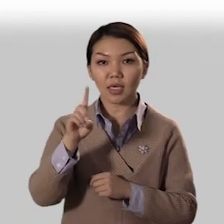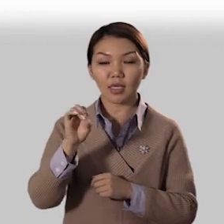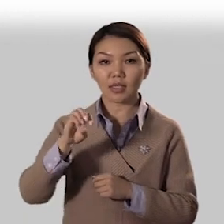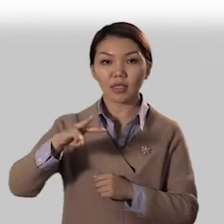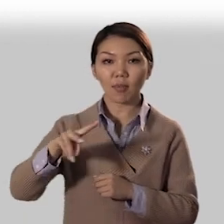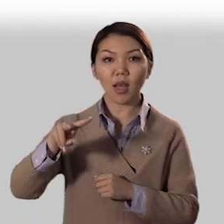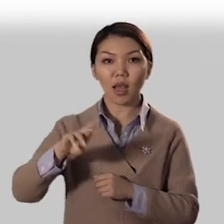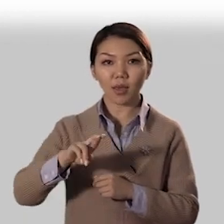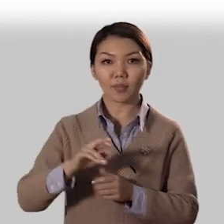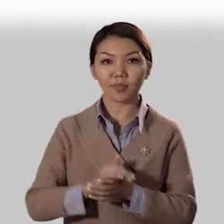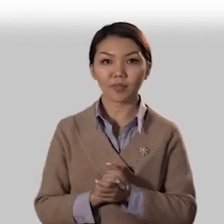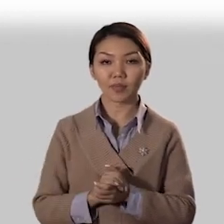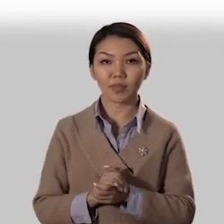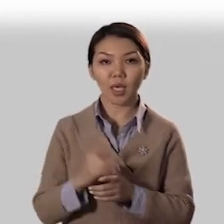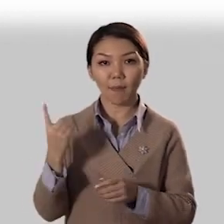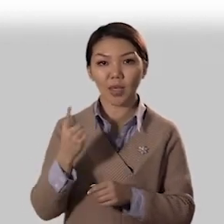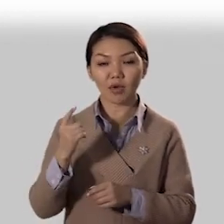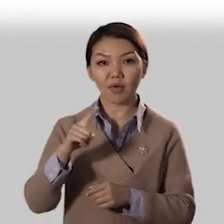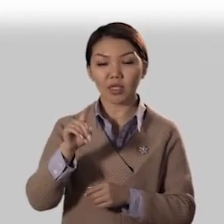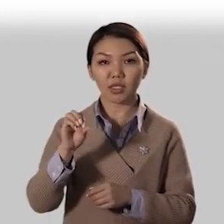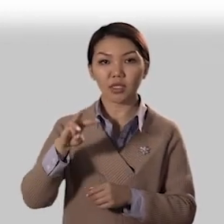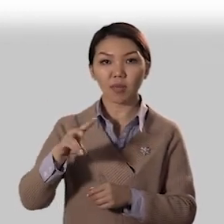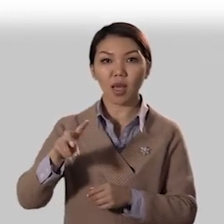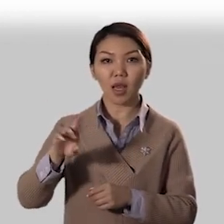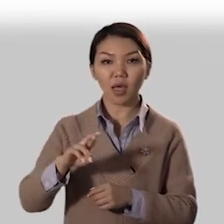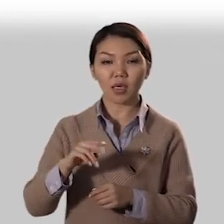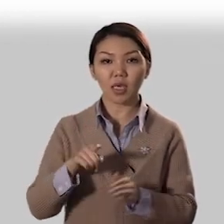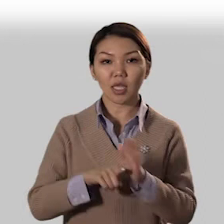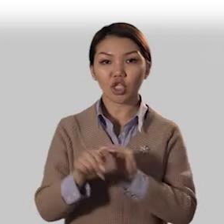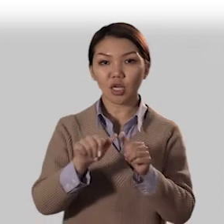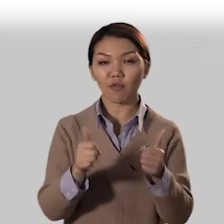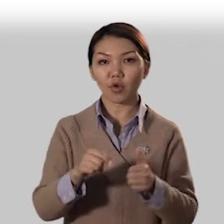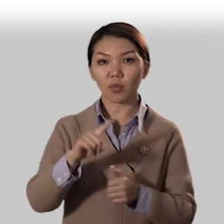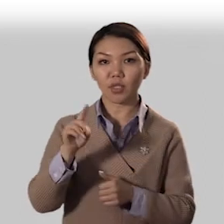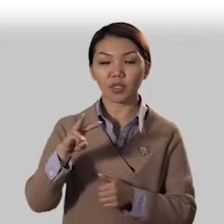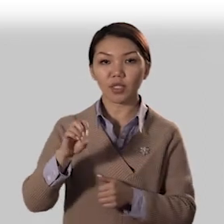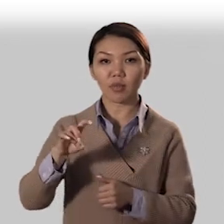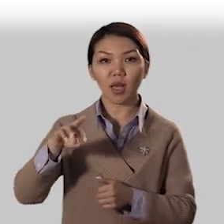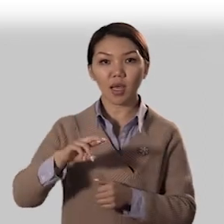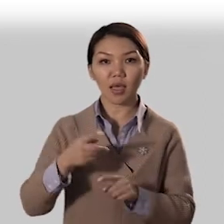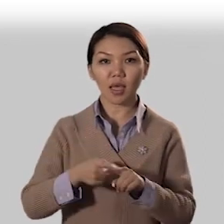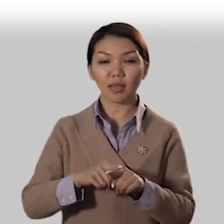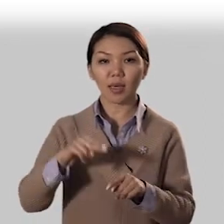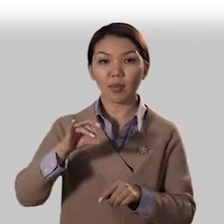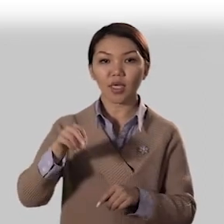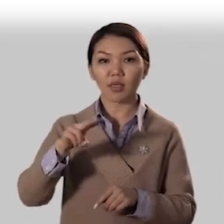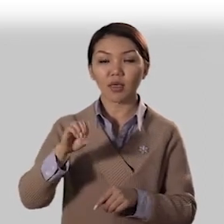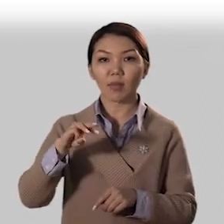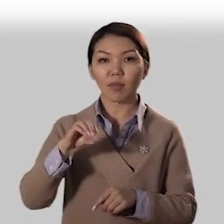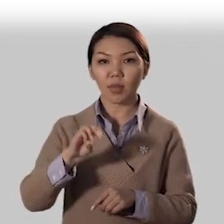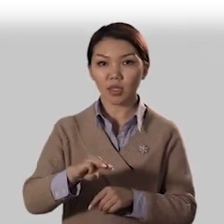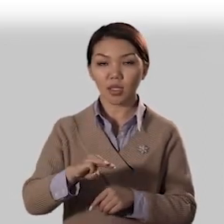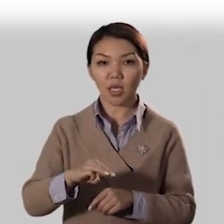существительное земля начальная форма земля обозначает предмет имя